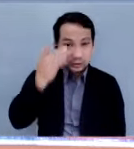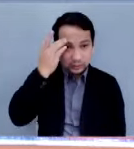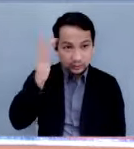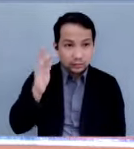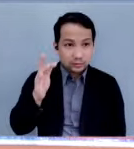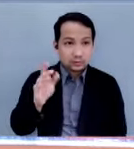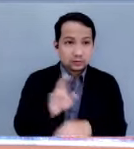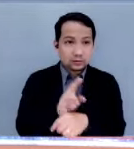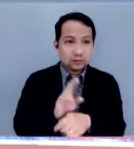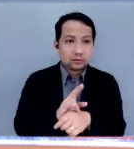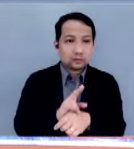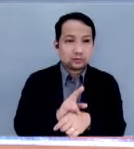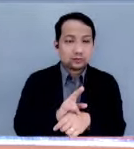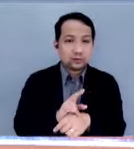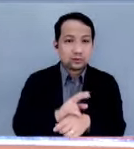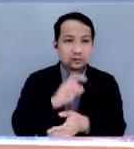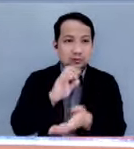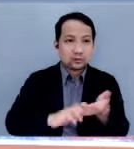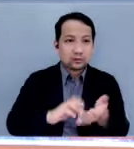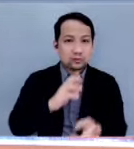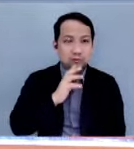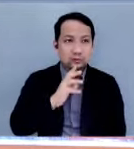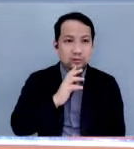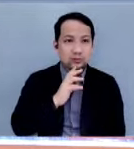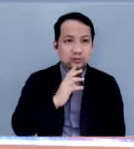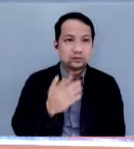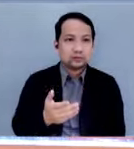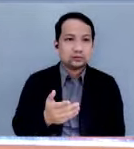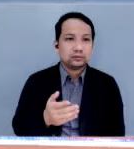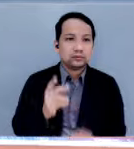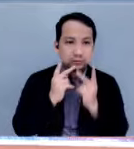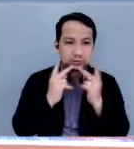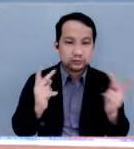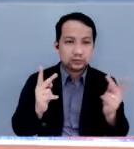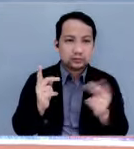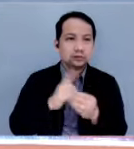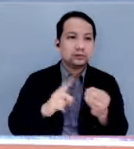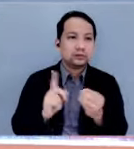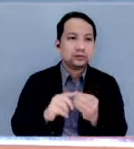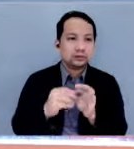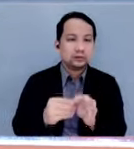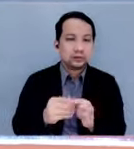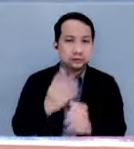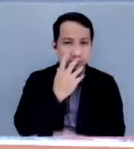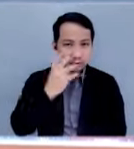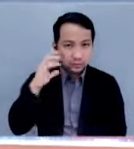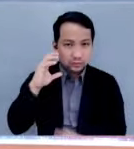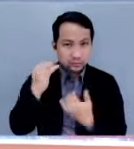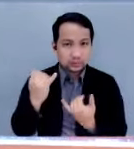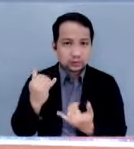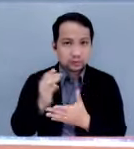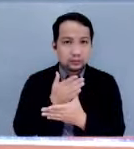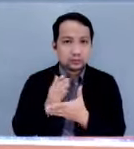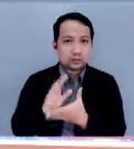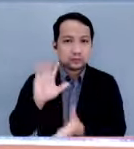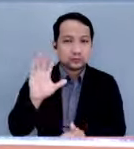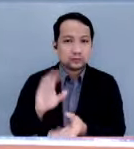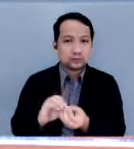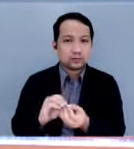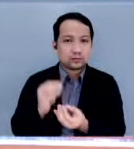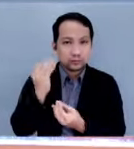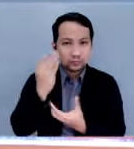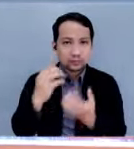tubig, yan ang pakiusap ng mga water concessioner sa publiko sa gitna ng mainit na panahon. Ibinahagi rin nila ang ilang paraan para